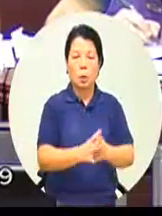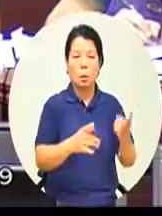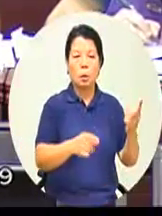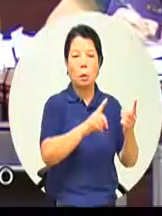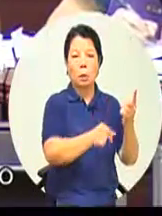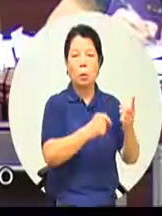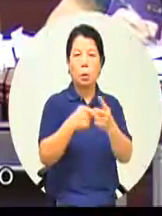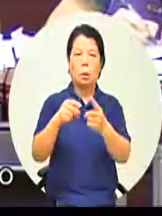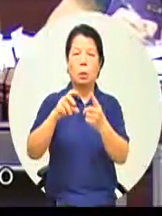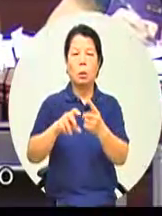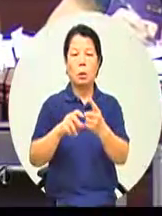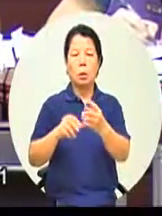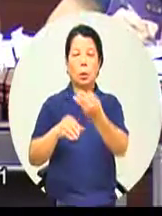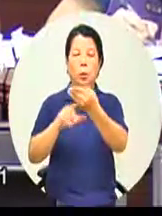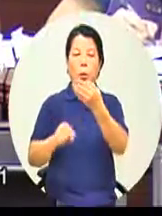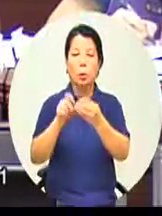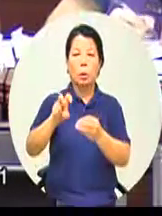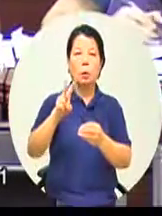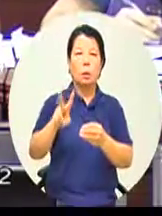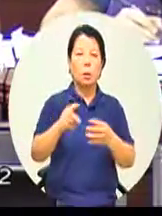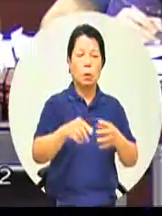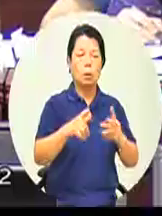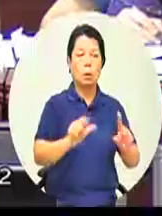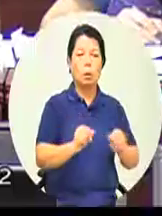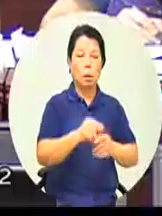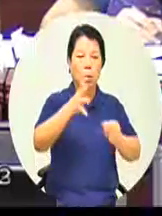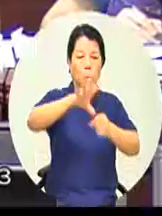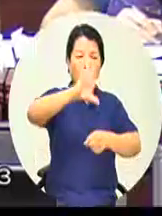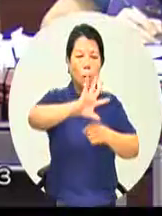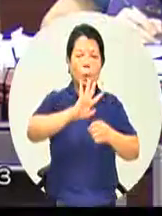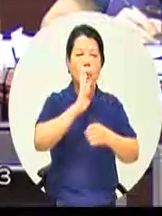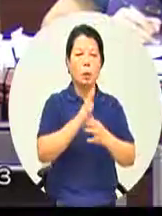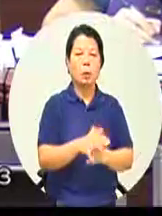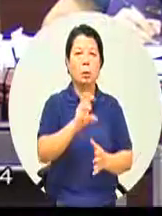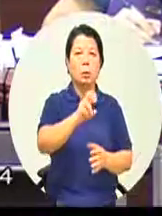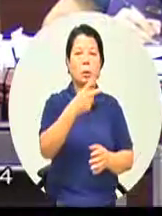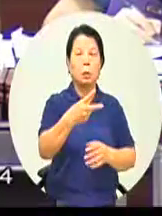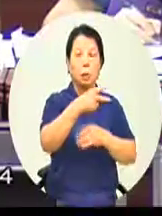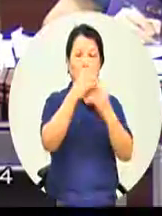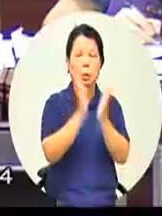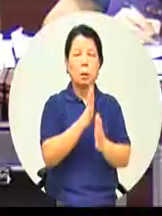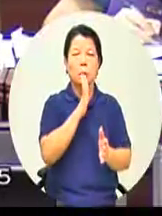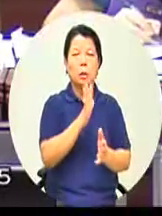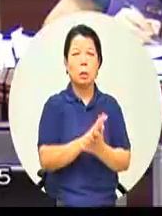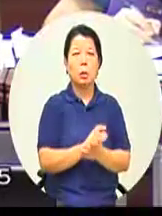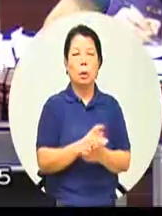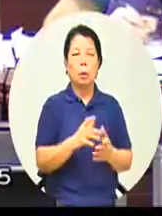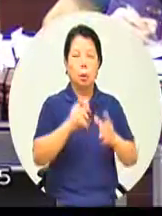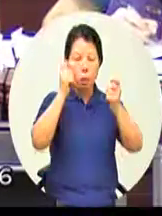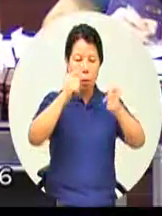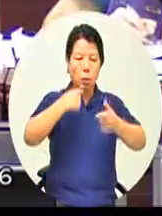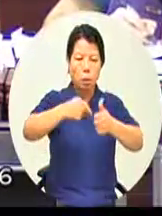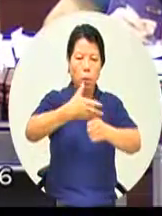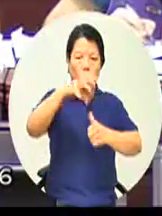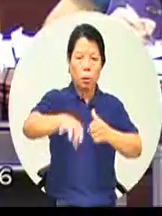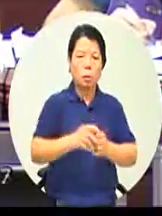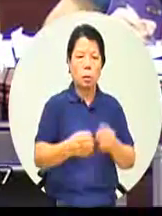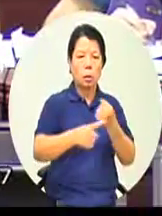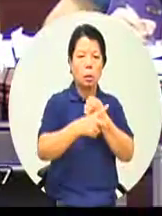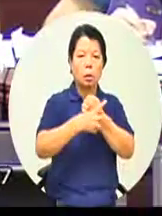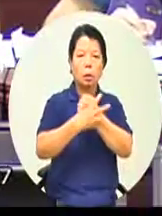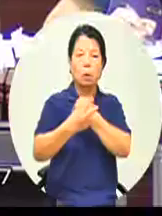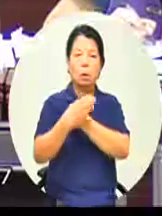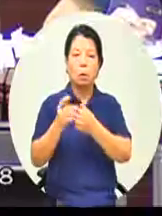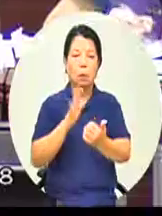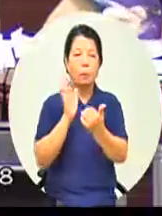月有22例，高中只有35例，总共是57例哦。教育局这边做的是一级、二级、三级的防